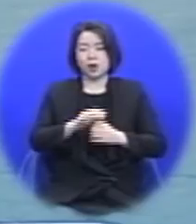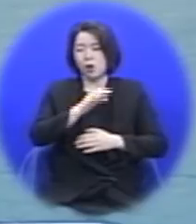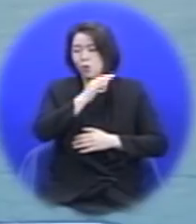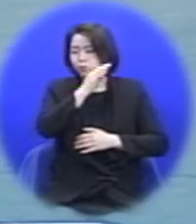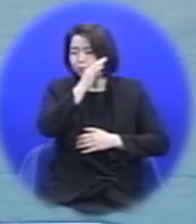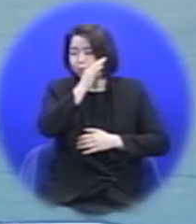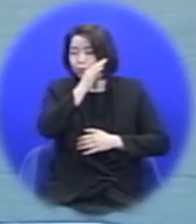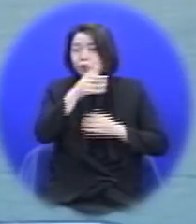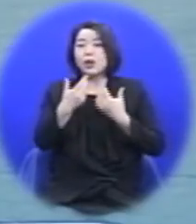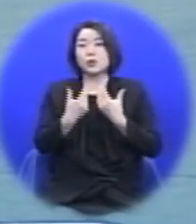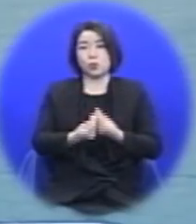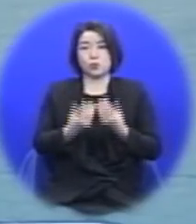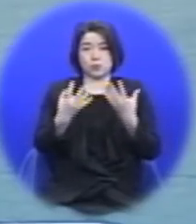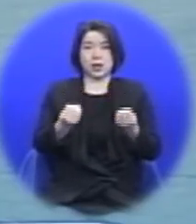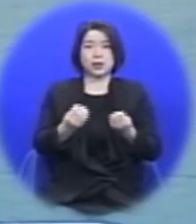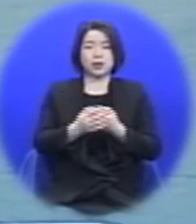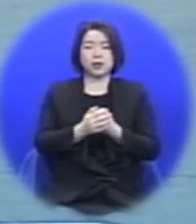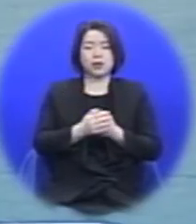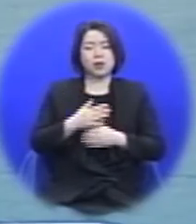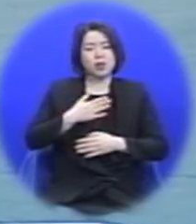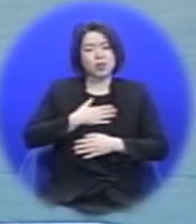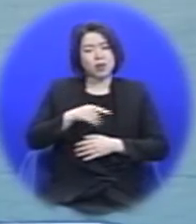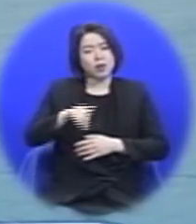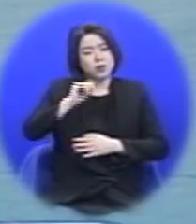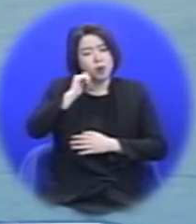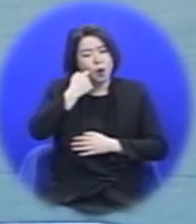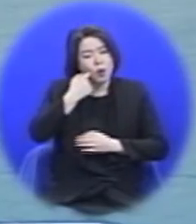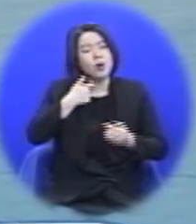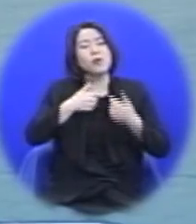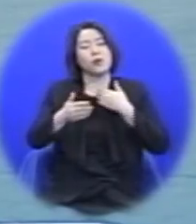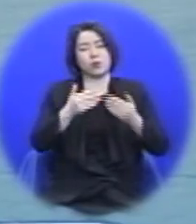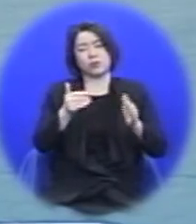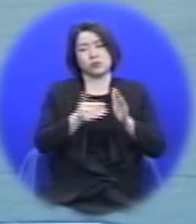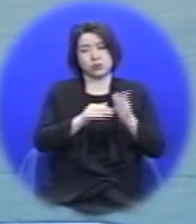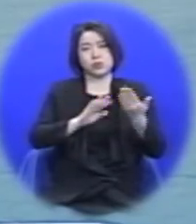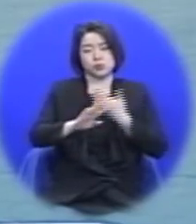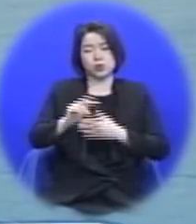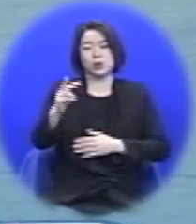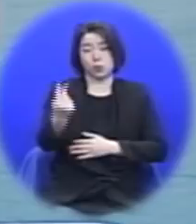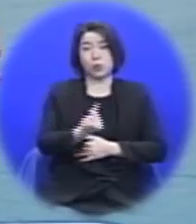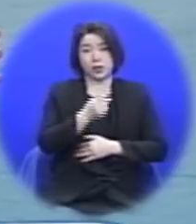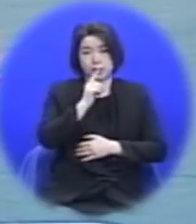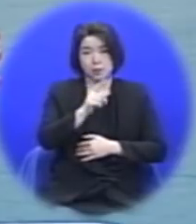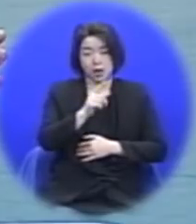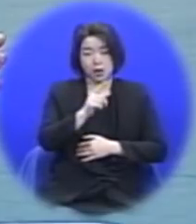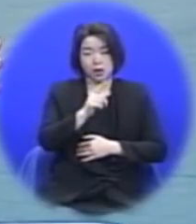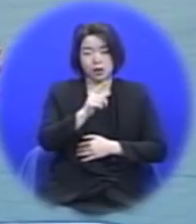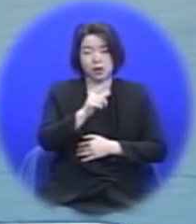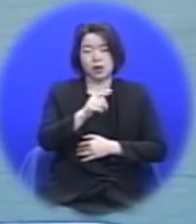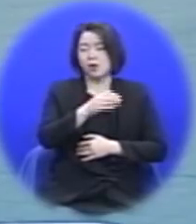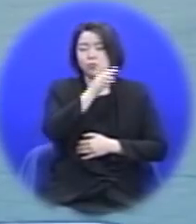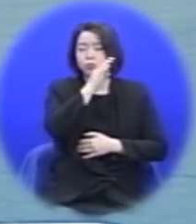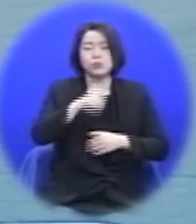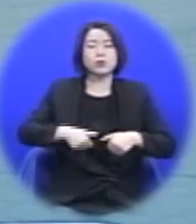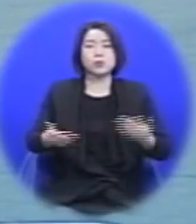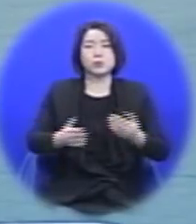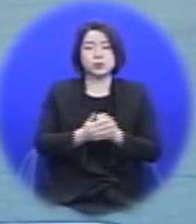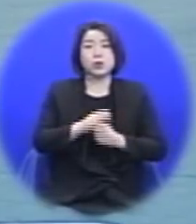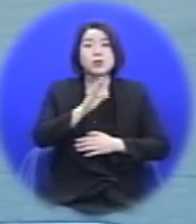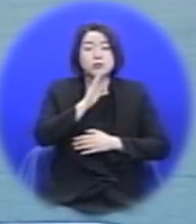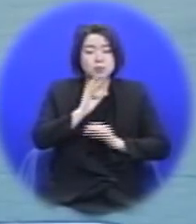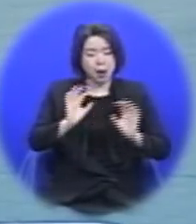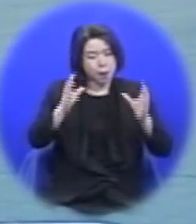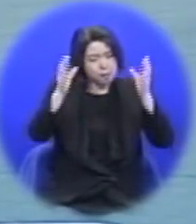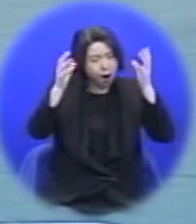부끄러워하는 경우가 많습니다. 내가 이런 어려운 일을 겪고서야 돌이켰다고. 그렇지 않습니다. 정말 박수를